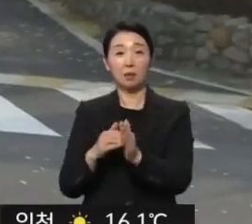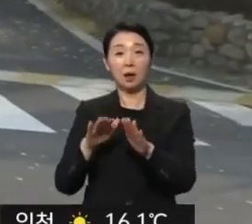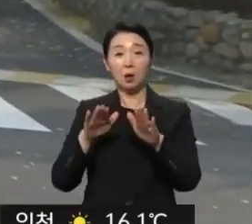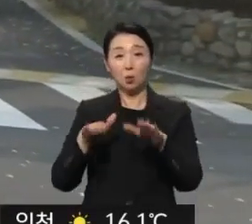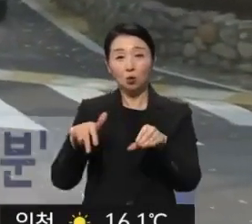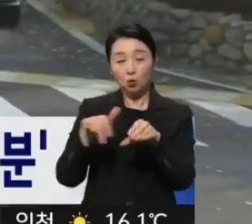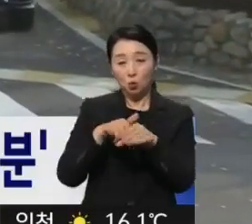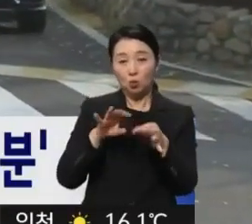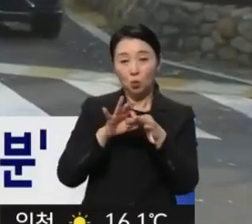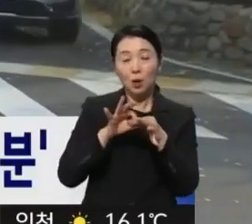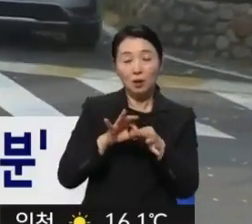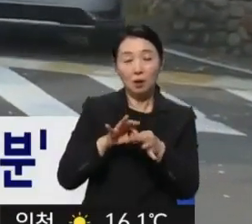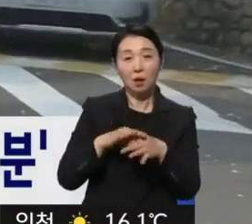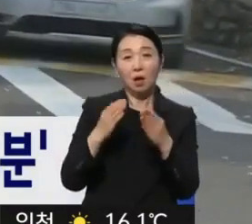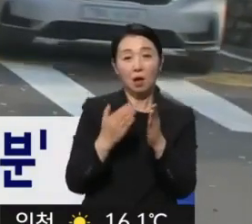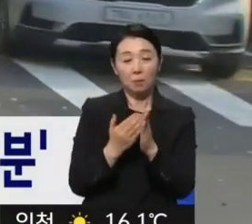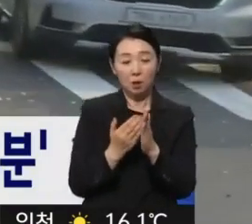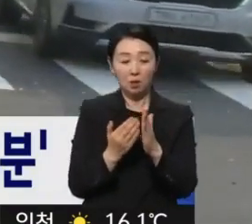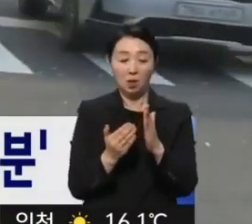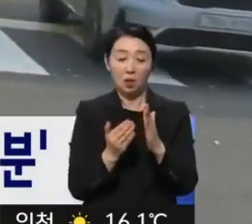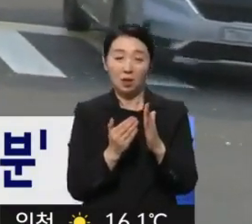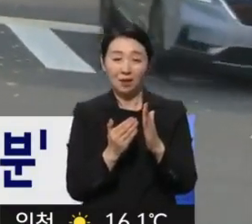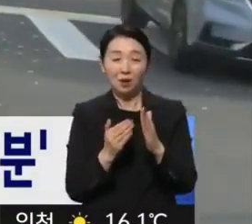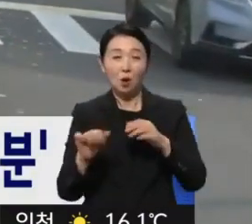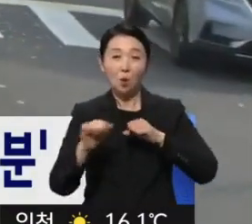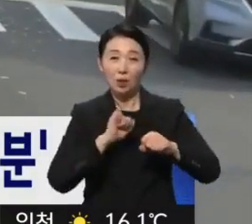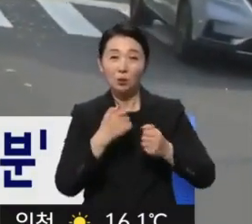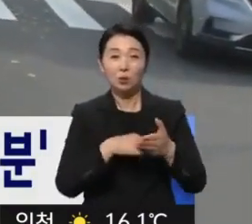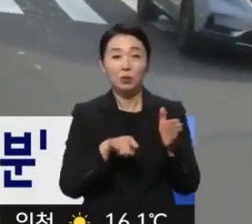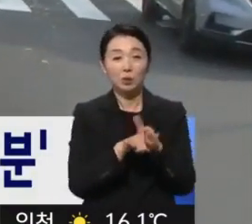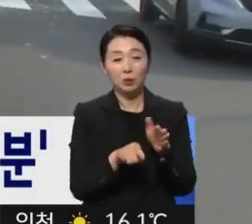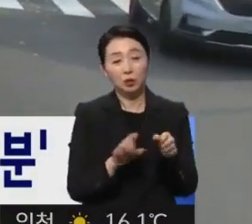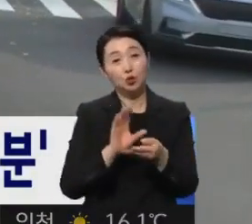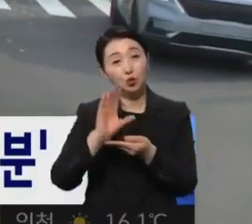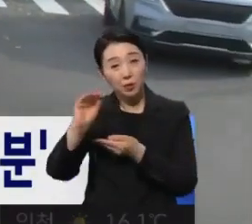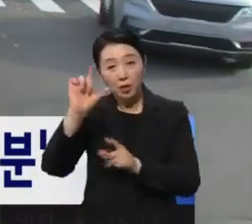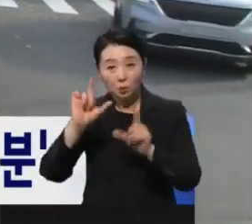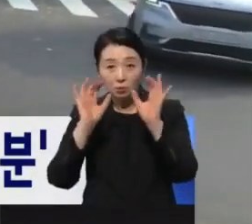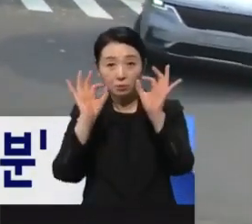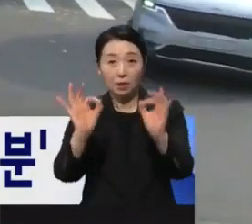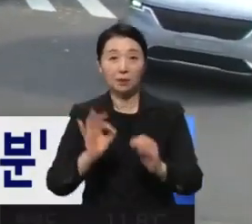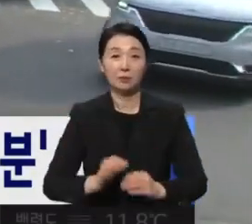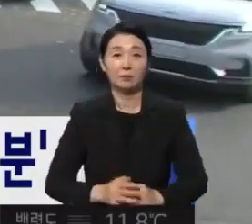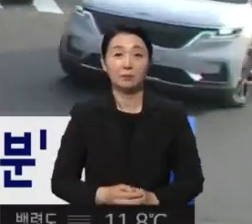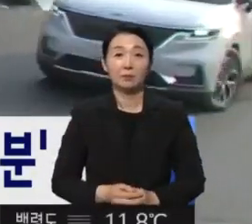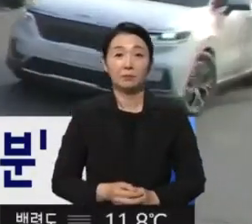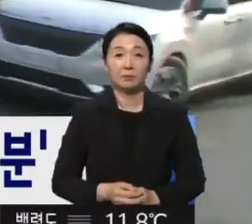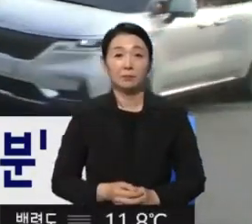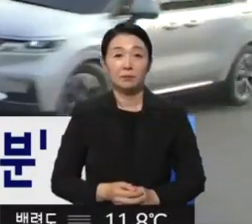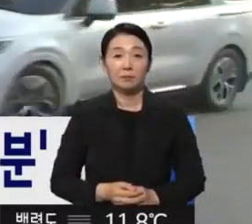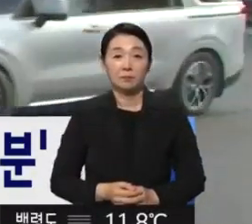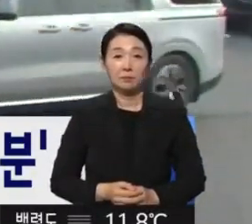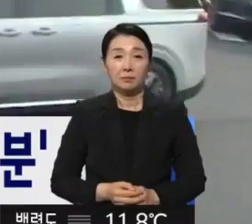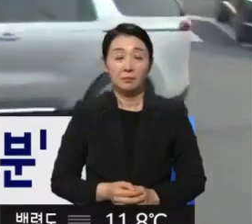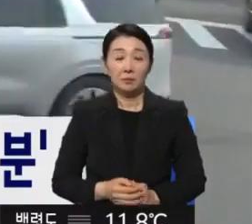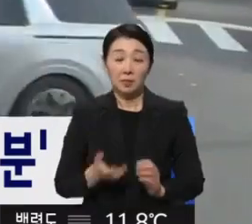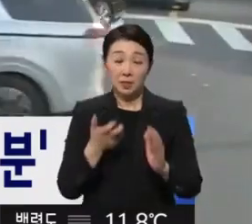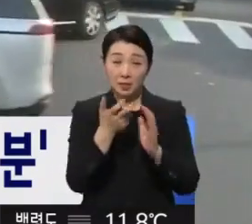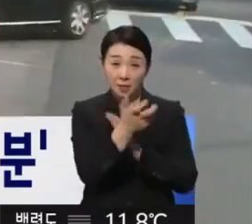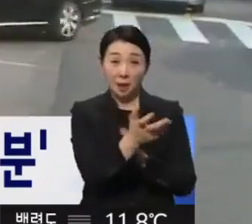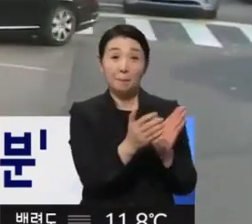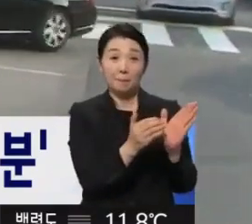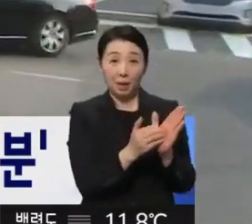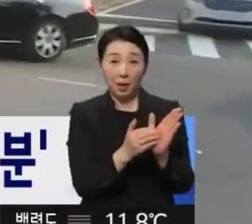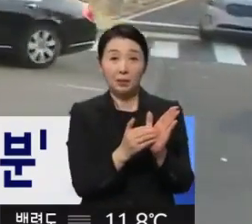종국의 원로들과의 비공개 일정을 소화하기 위해서 이곳에서 나서는 모습이 취재진들의 카메라에 포착되는데요 입주를 마쳤다는